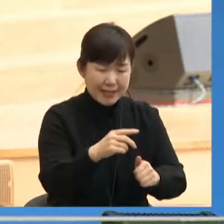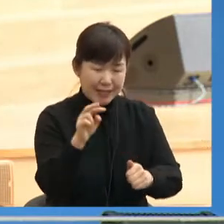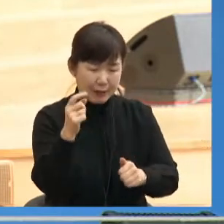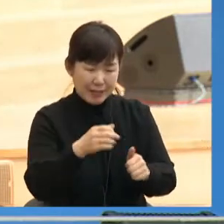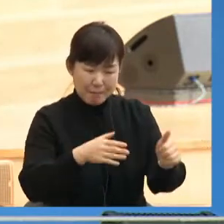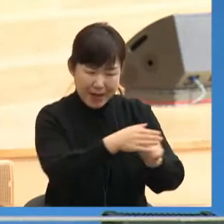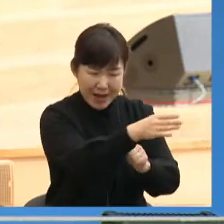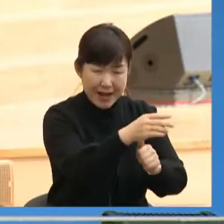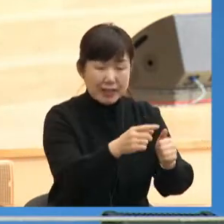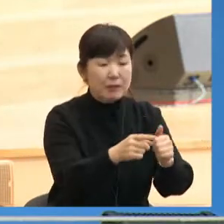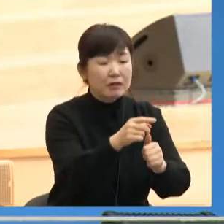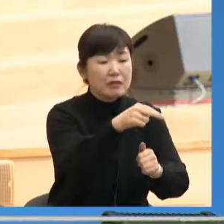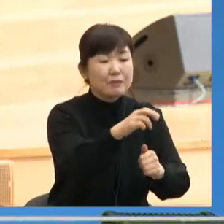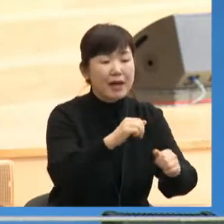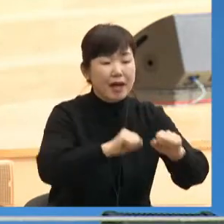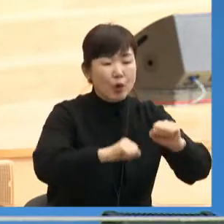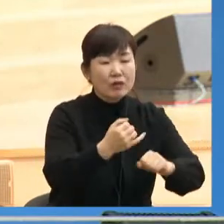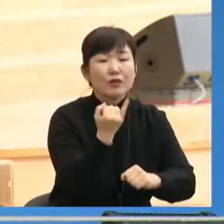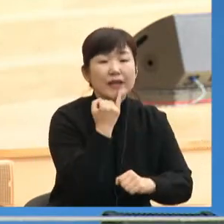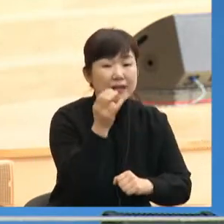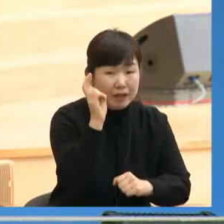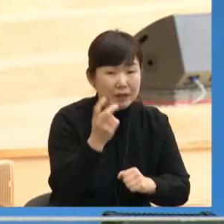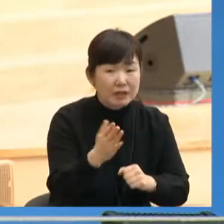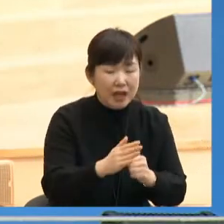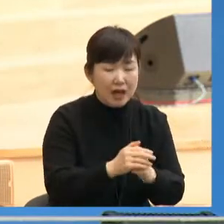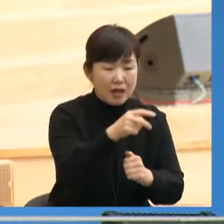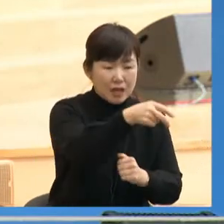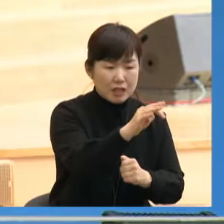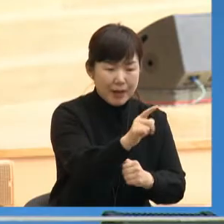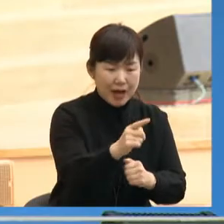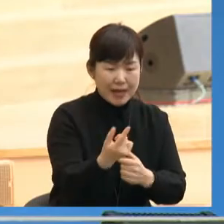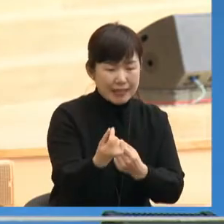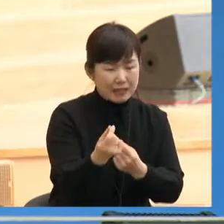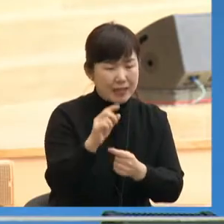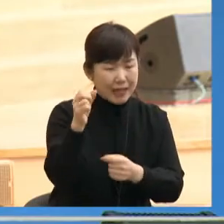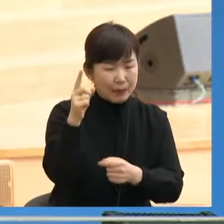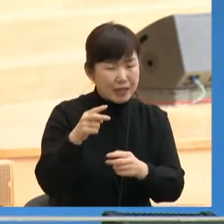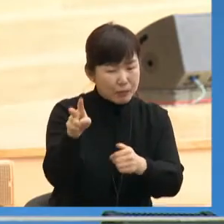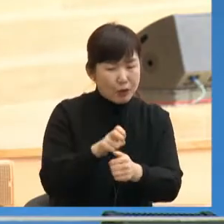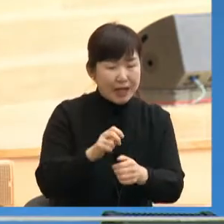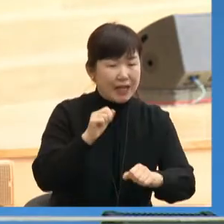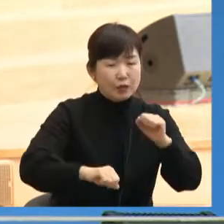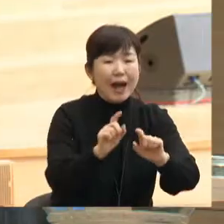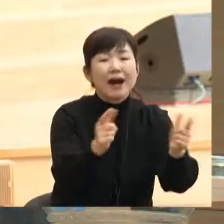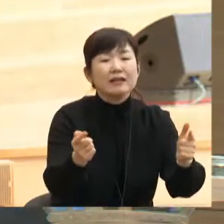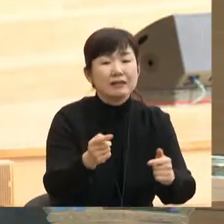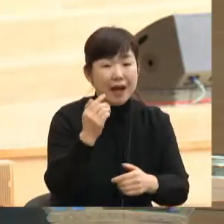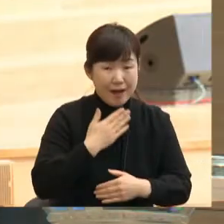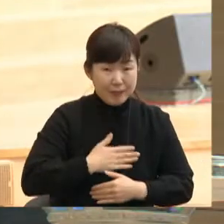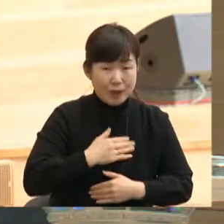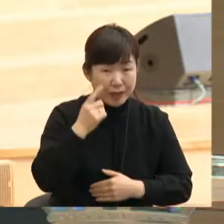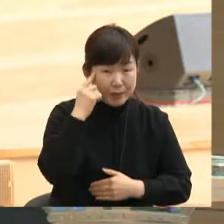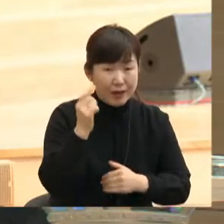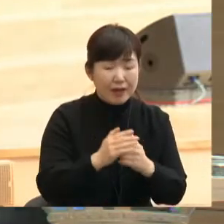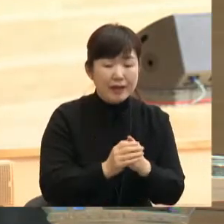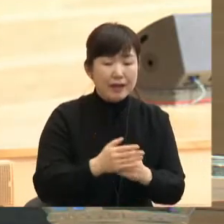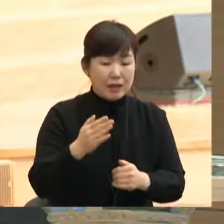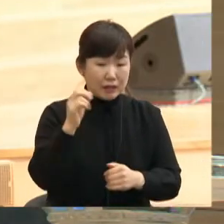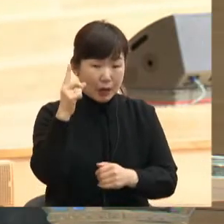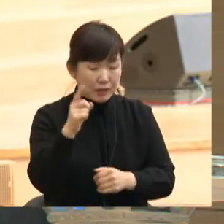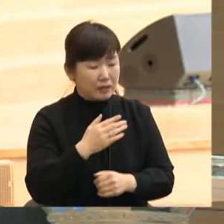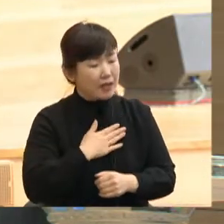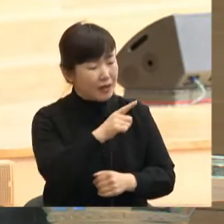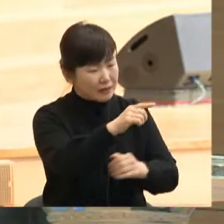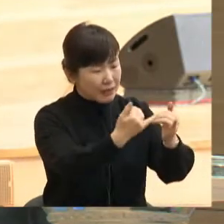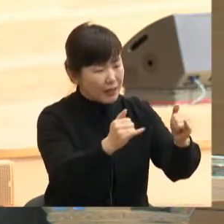말은 괜찮은 행동이었을 겁니다. 그런데 우리는 시바가 그런 의도로 말하지 않았다는 것을 알아요. 왜요? 3절에 이렇게 얘기하죠. 내가 그 사람에게